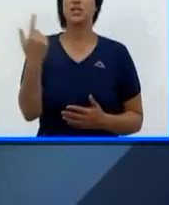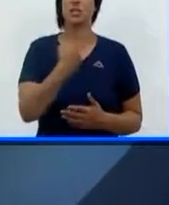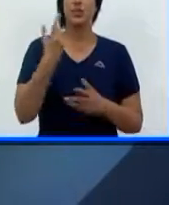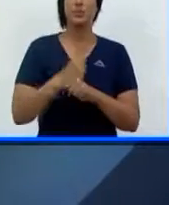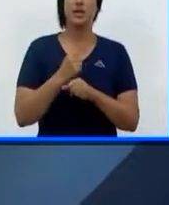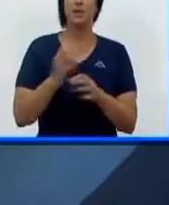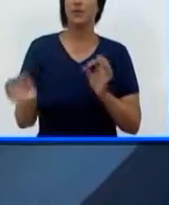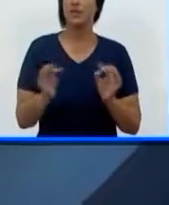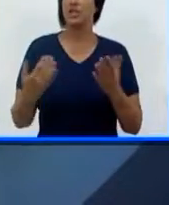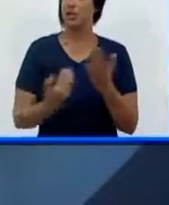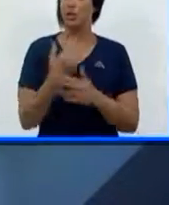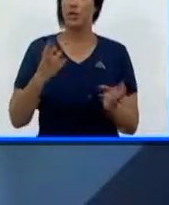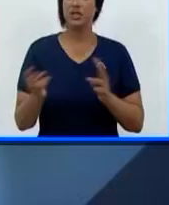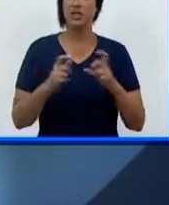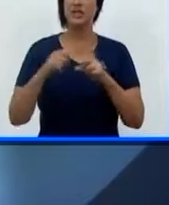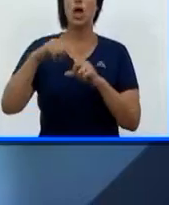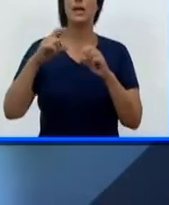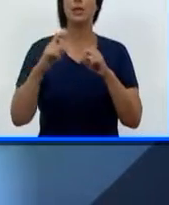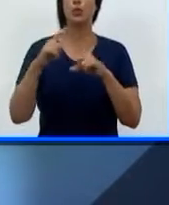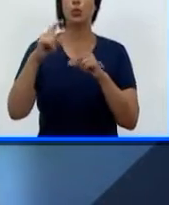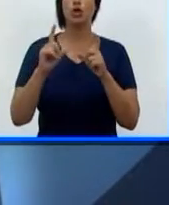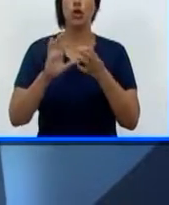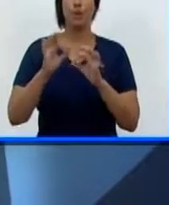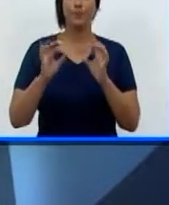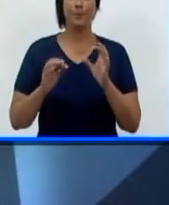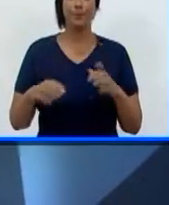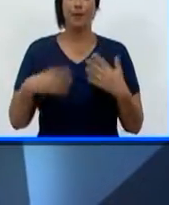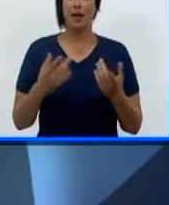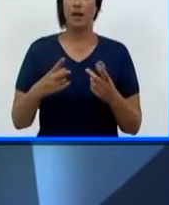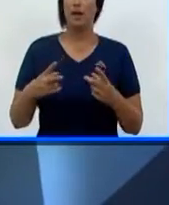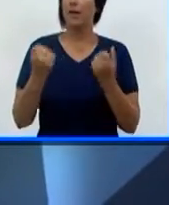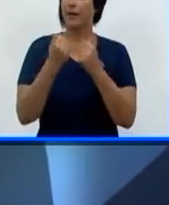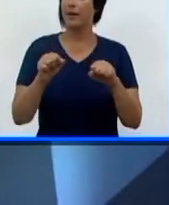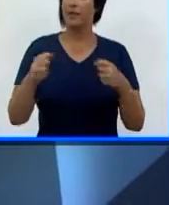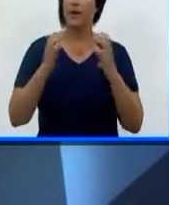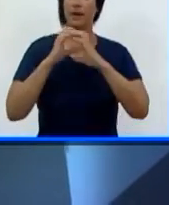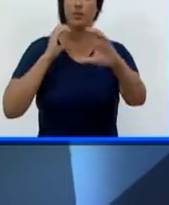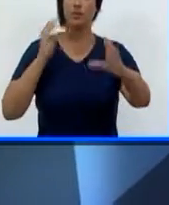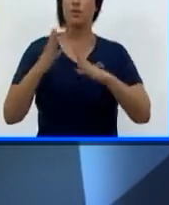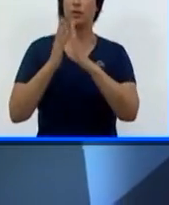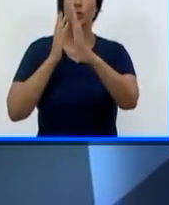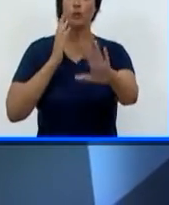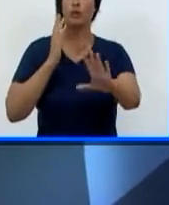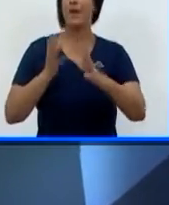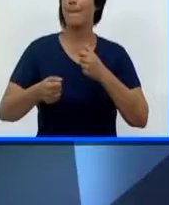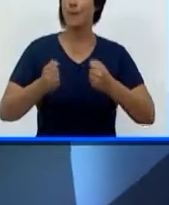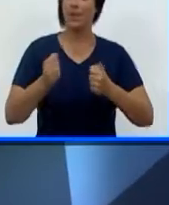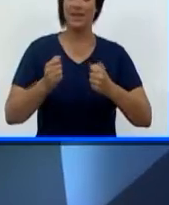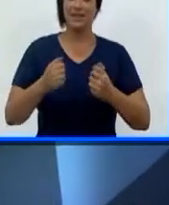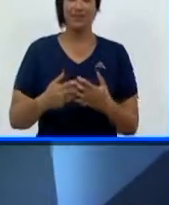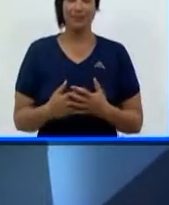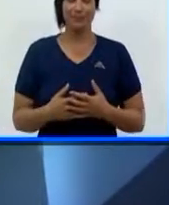Gradonačelnik obišao radove na uređenju nove šetnice u Solitudu. Kvar autobusa prouzrokovao gužve na